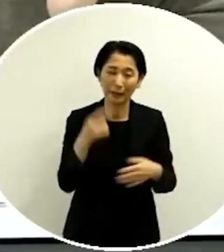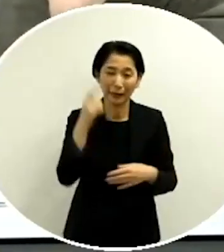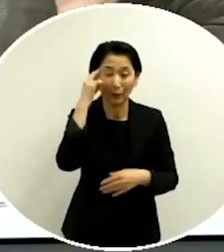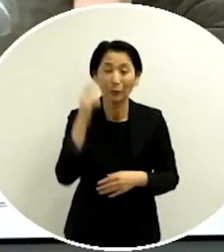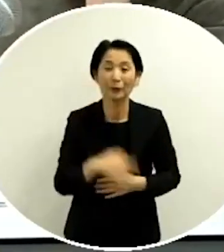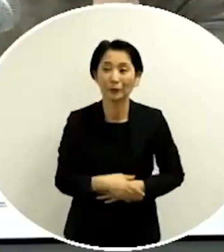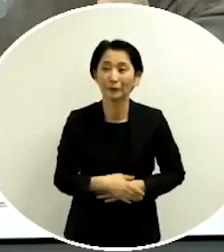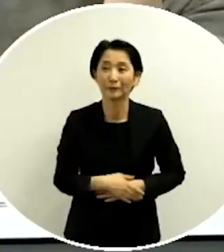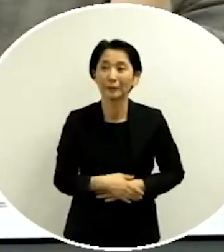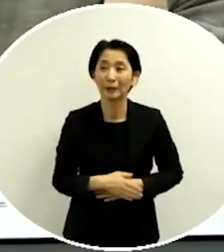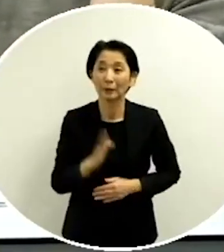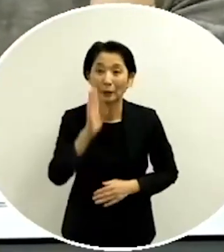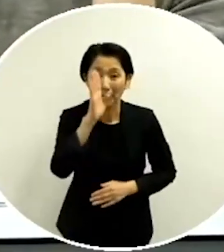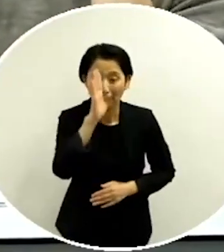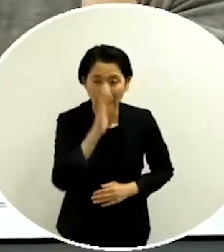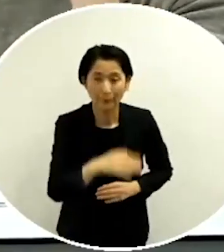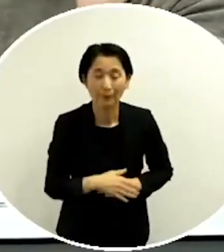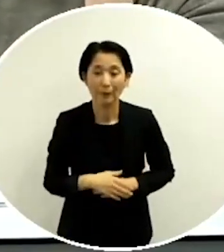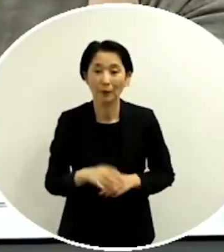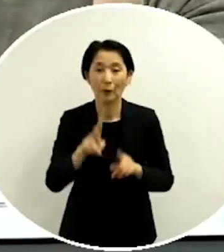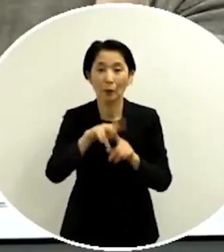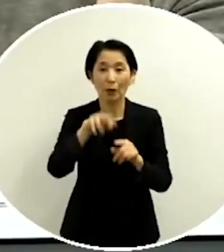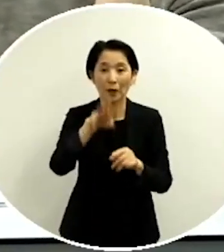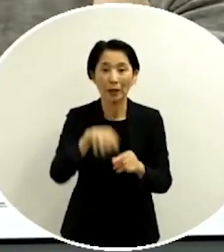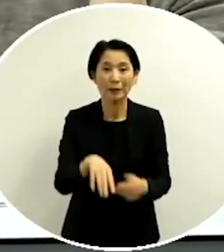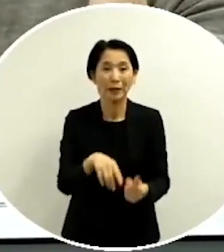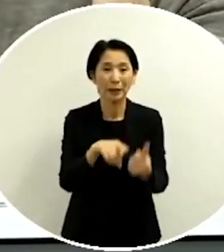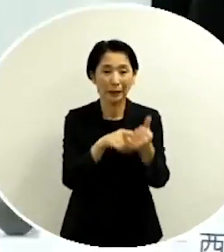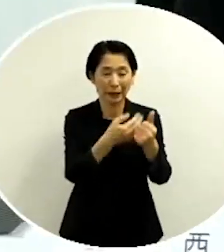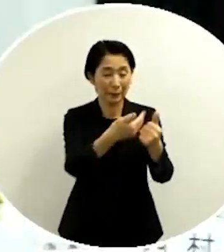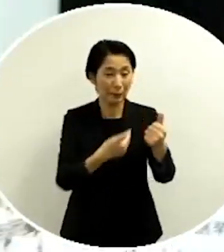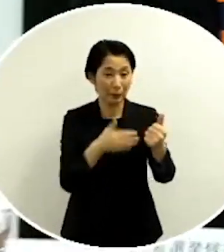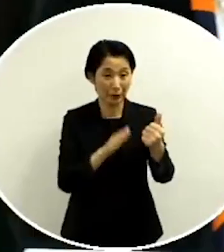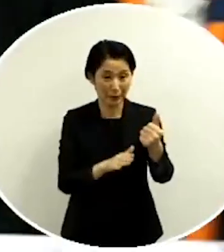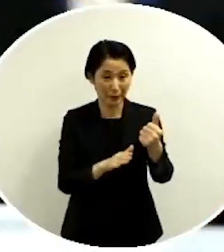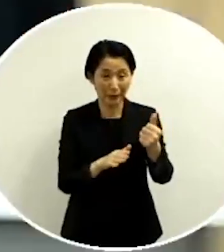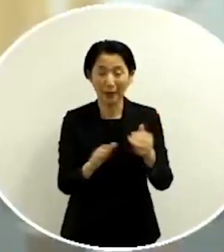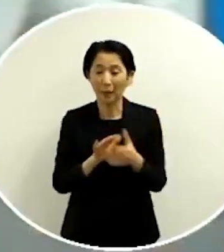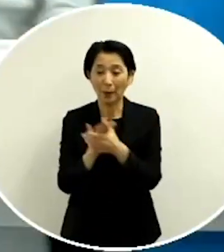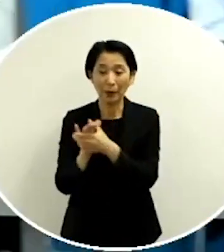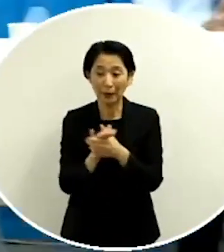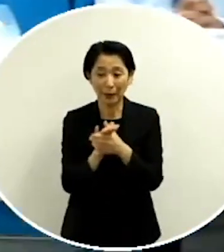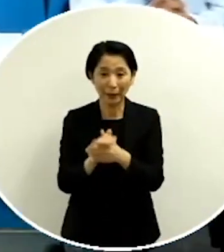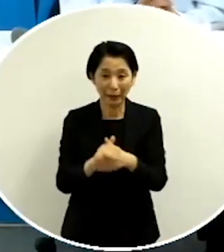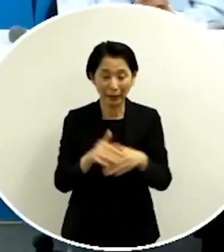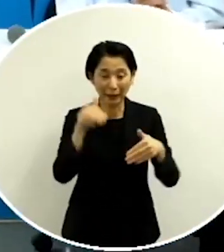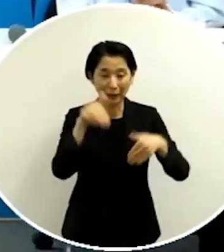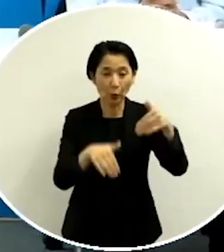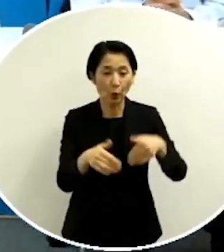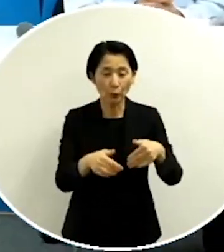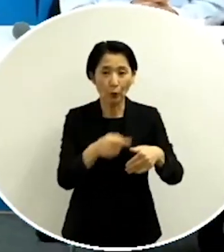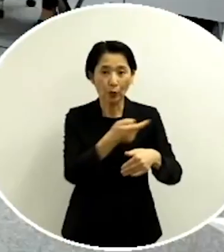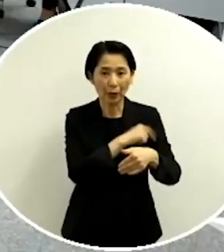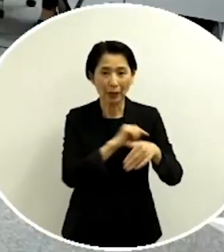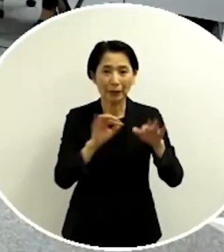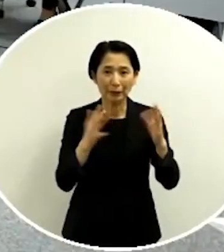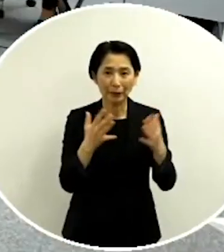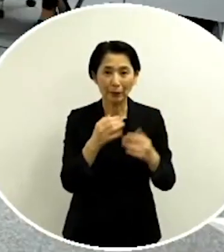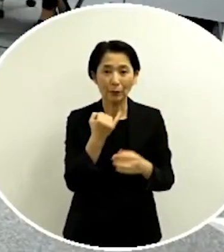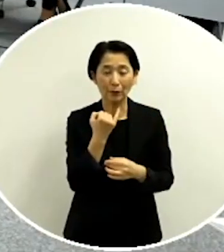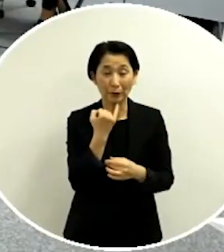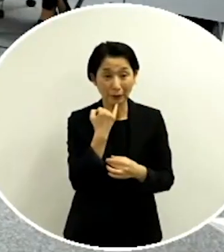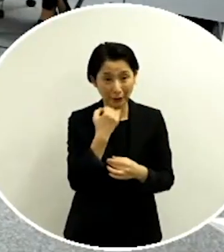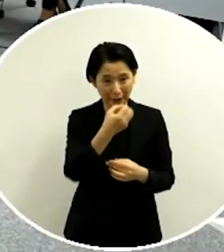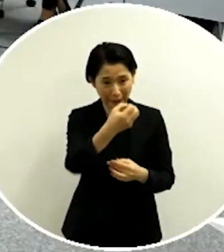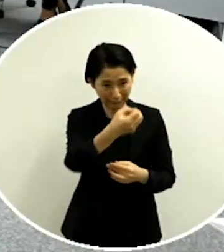清聴つよろしいでしょうかあのお母さんからさっき質問いただいたのでパートナーズにまあ棟りょうけんなく光ということについ